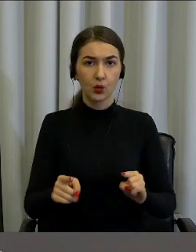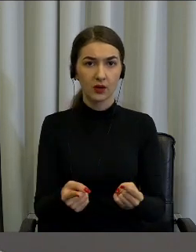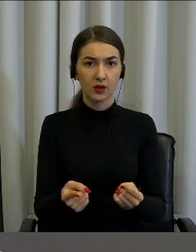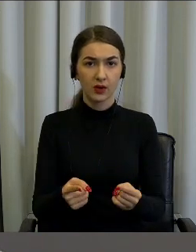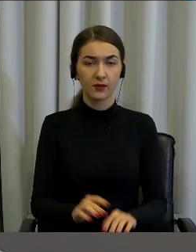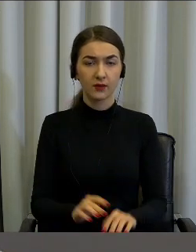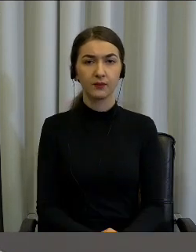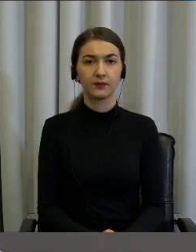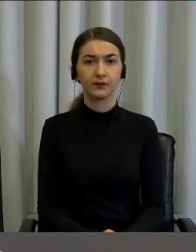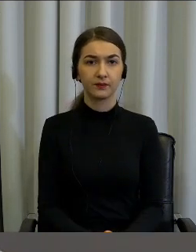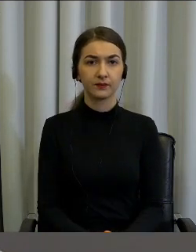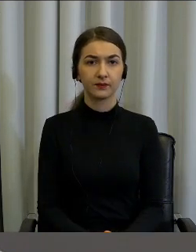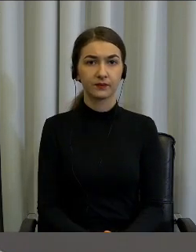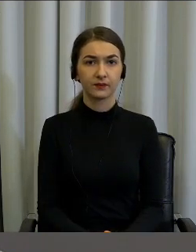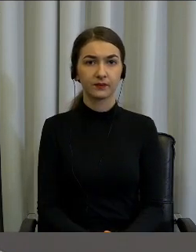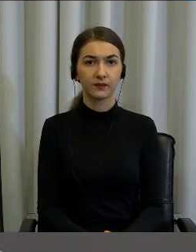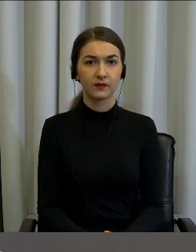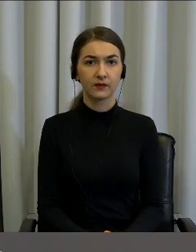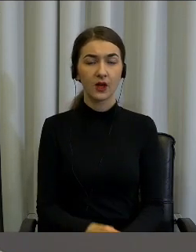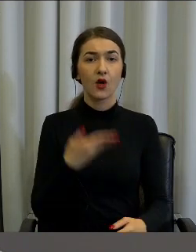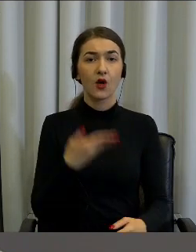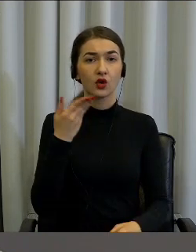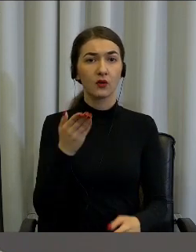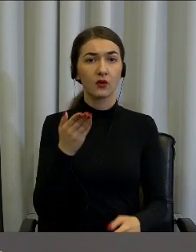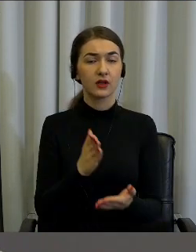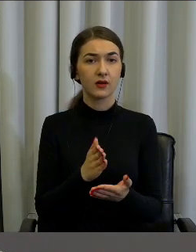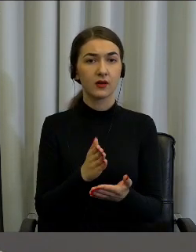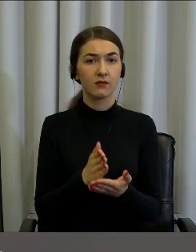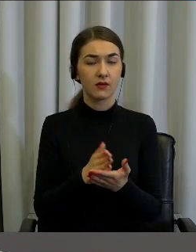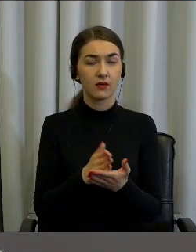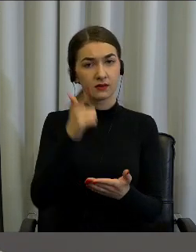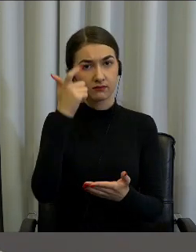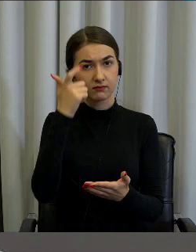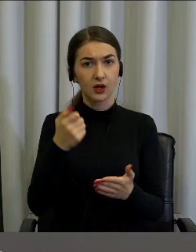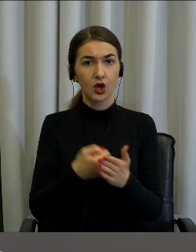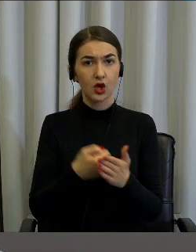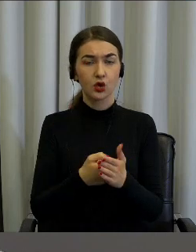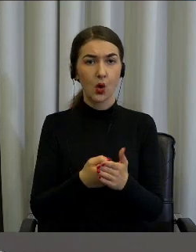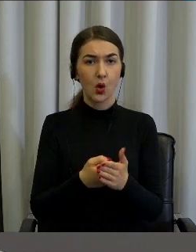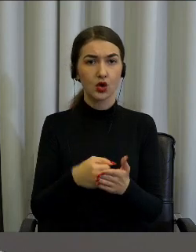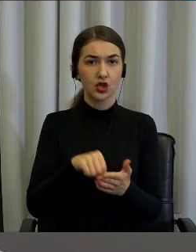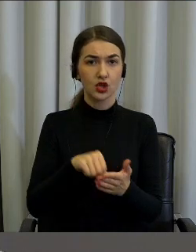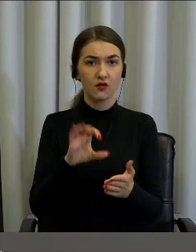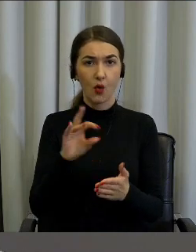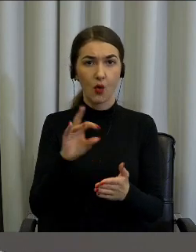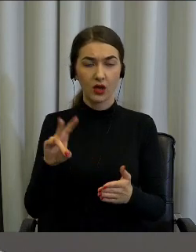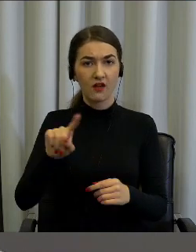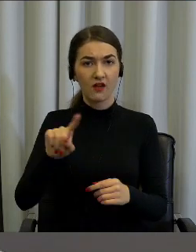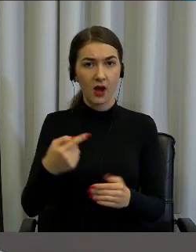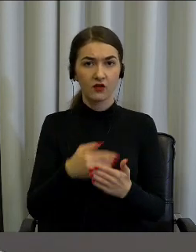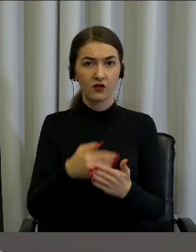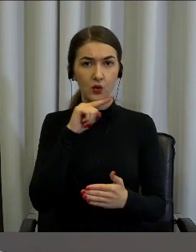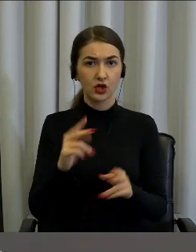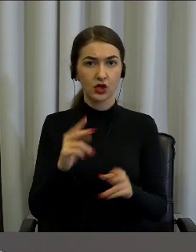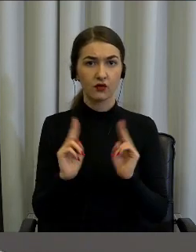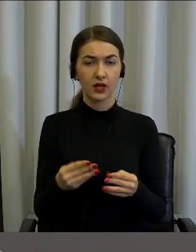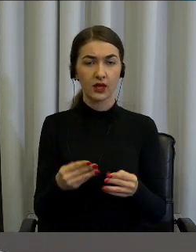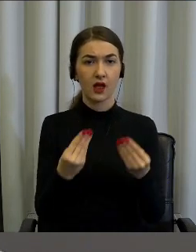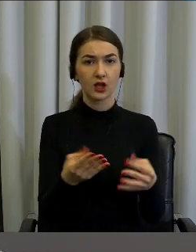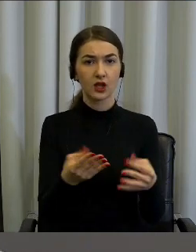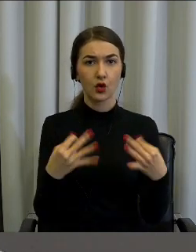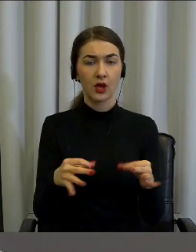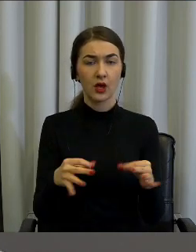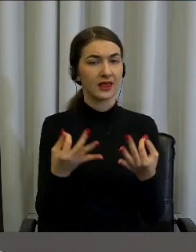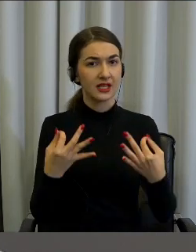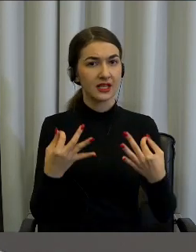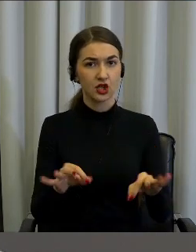владу у топовіді міститься заклик до держав-членів ООН вимагати від Російської влади надати доступ незалежним